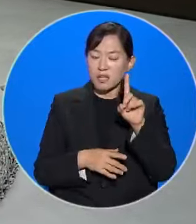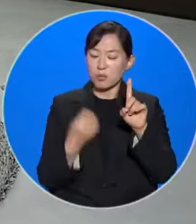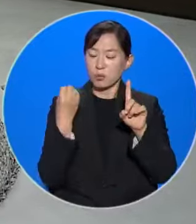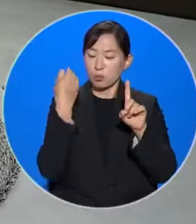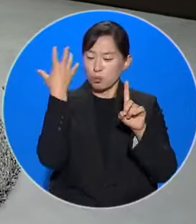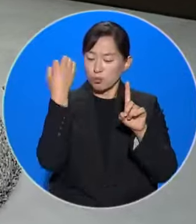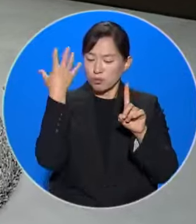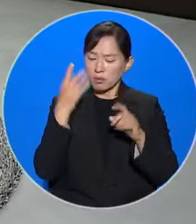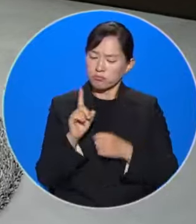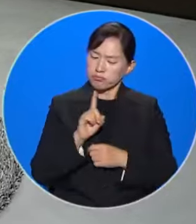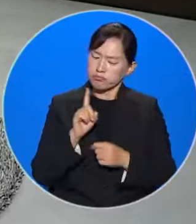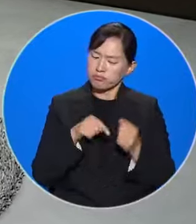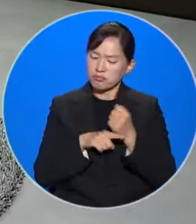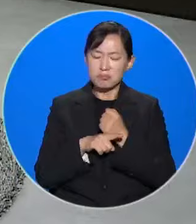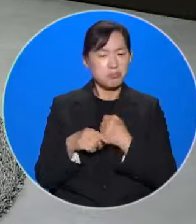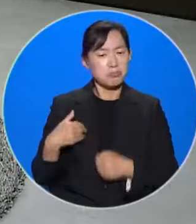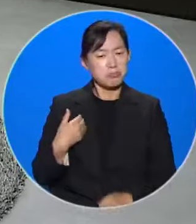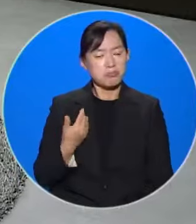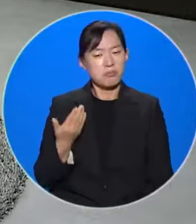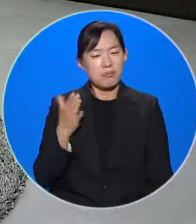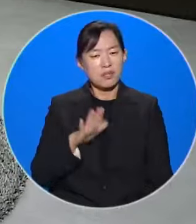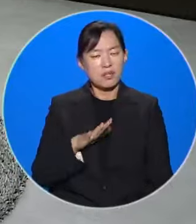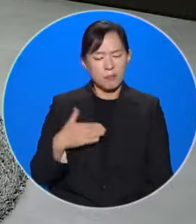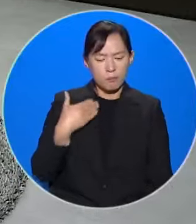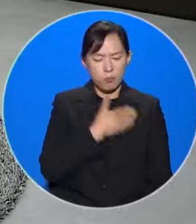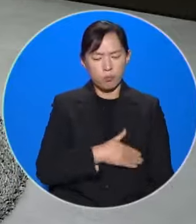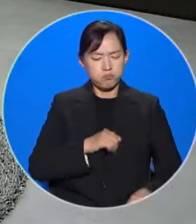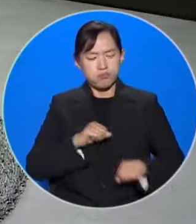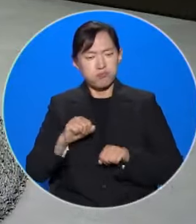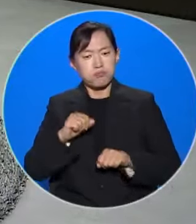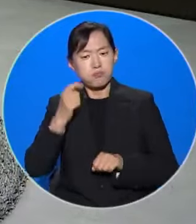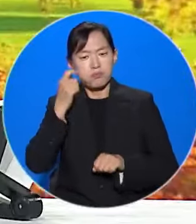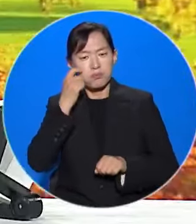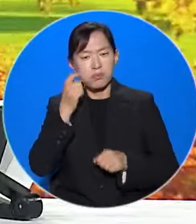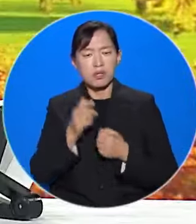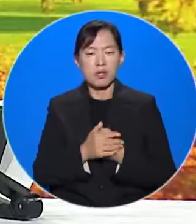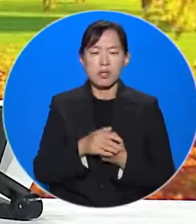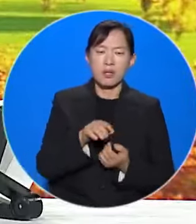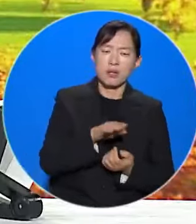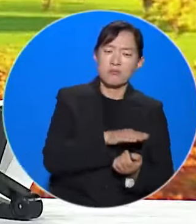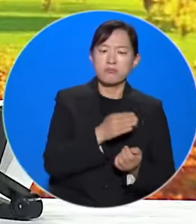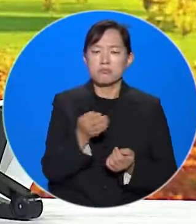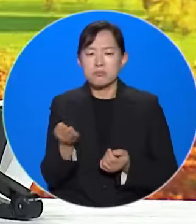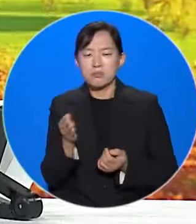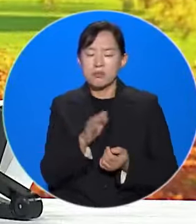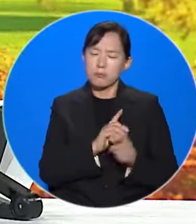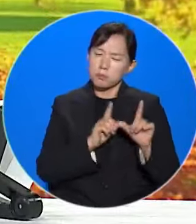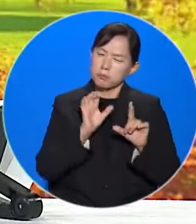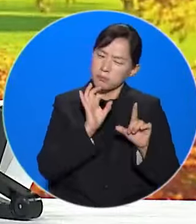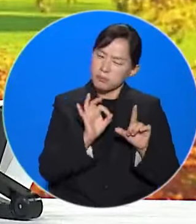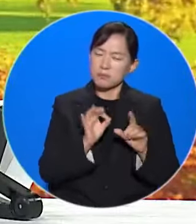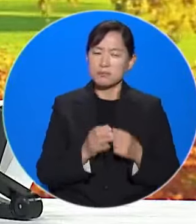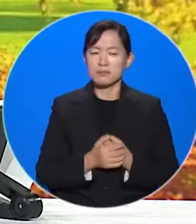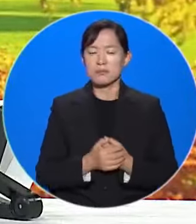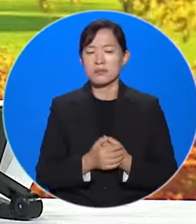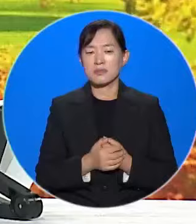돌고래가 어떤 이유에서인지 몸을 제대로 가누지 못하고 이리저리 흔들리는 모습이 담겨